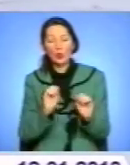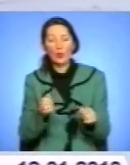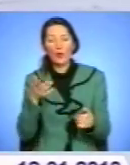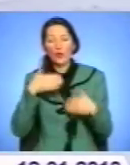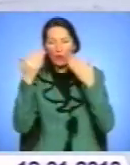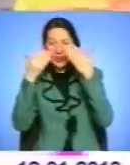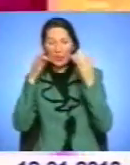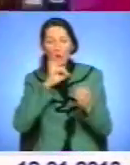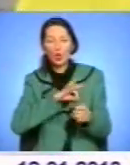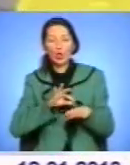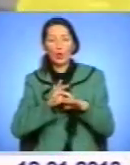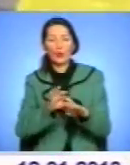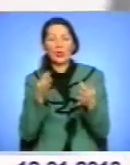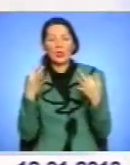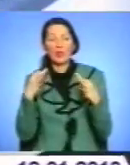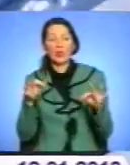час.